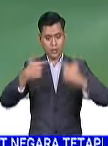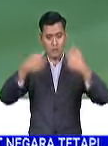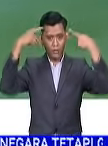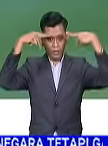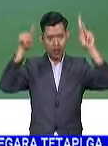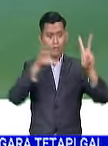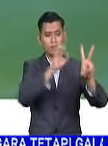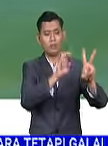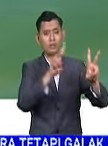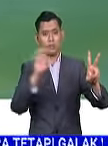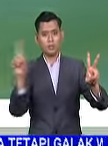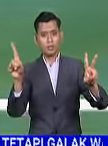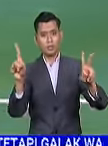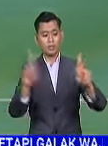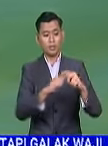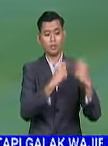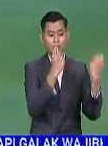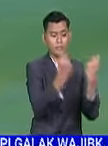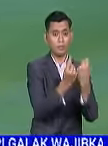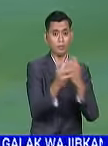2021 Negeri Sembilan.